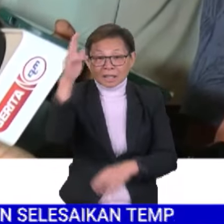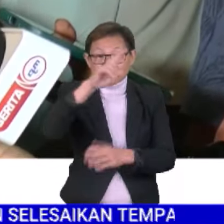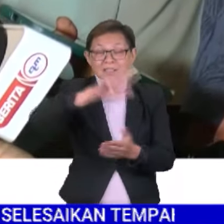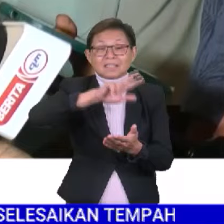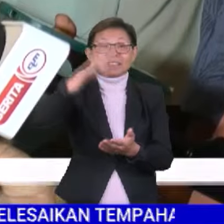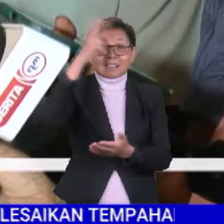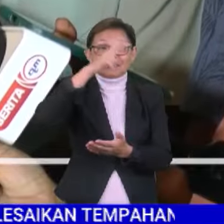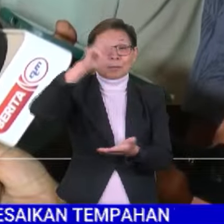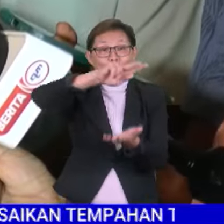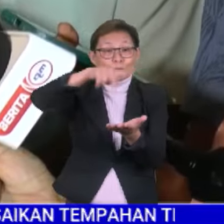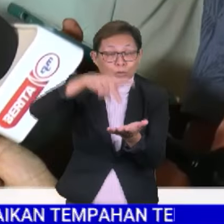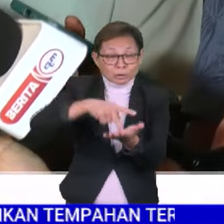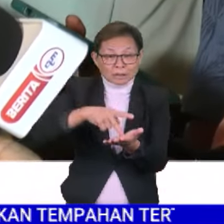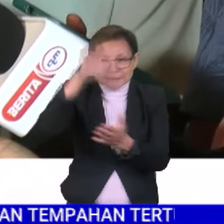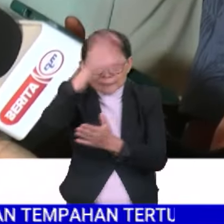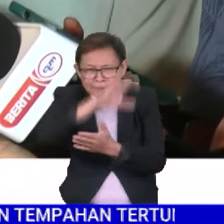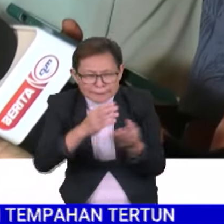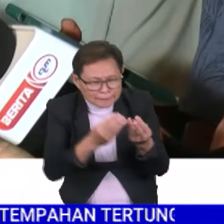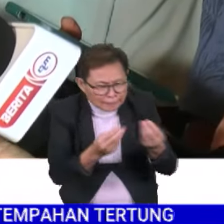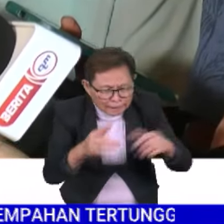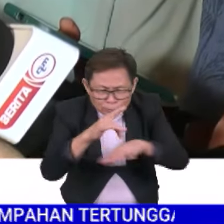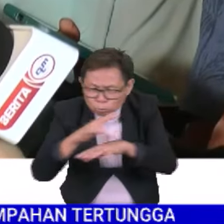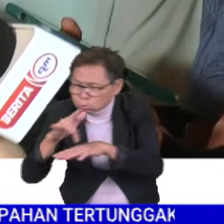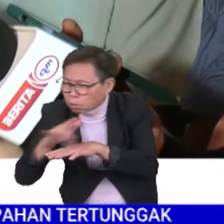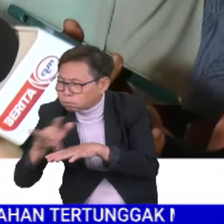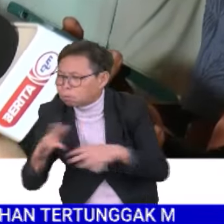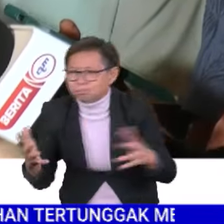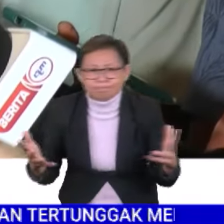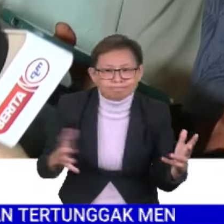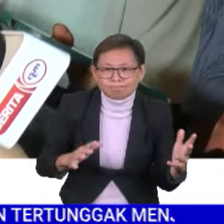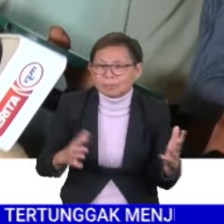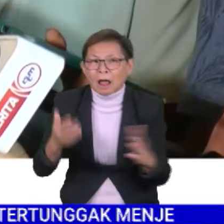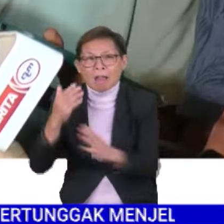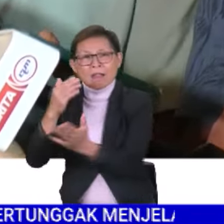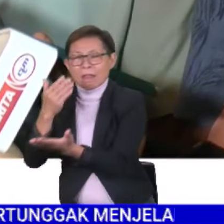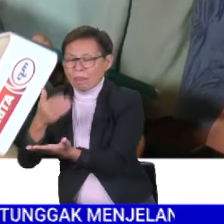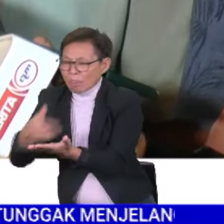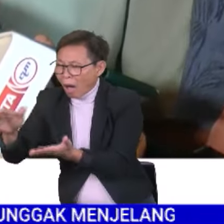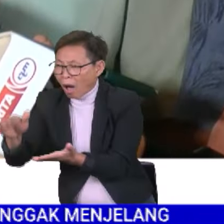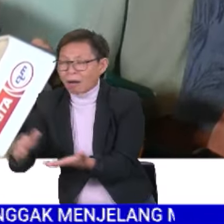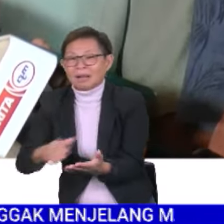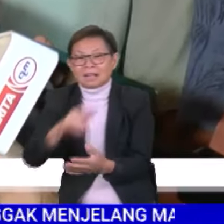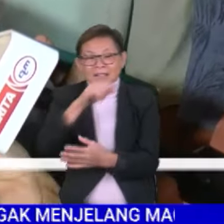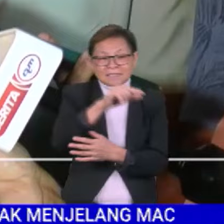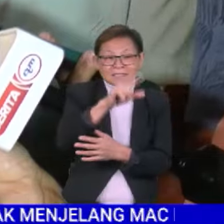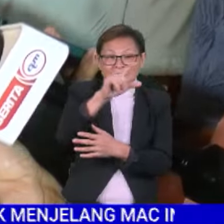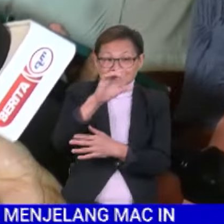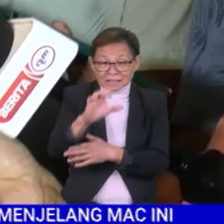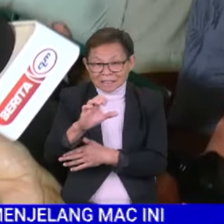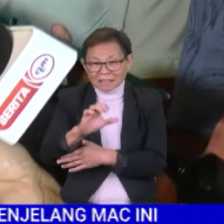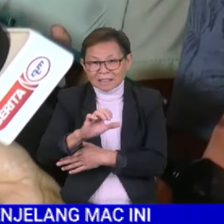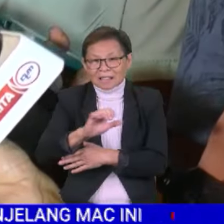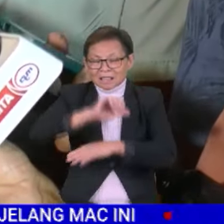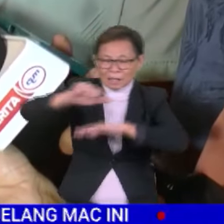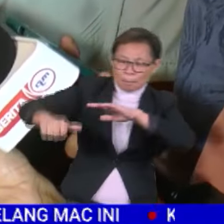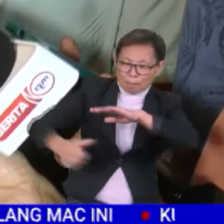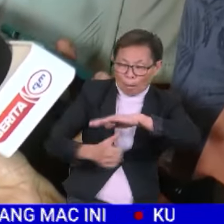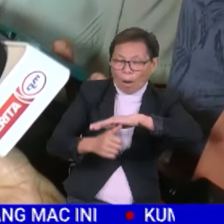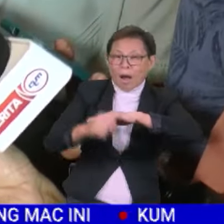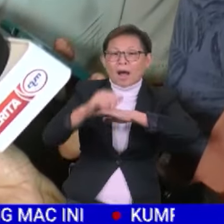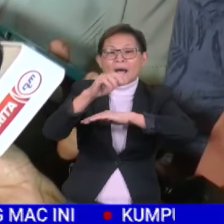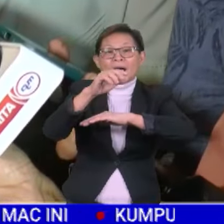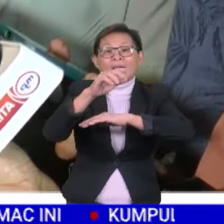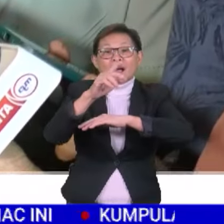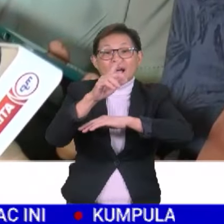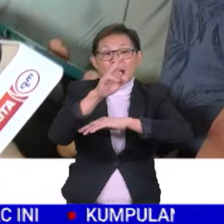Kerajaan pusat ingin mencari tanah kosong, tanah terbiar yang GLC di bawah Kementerian Kewangan